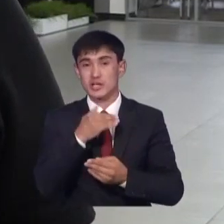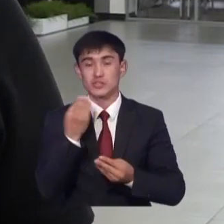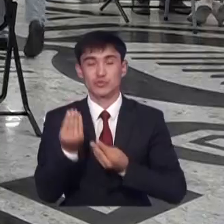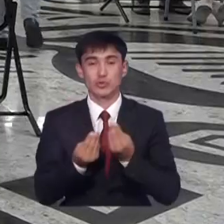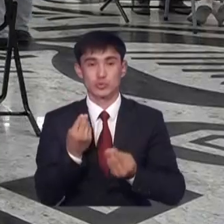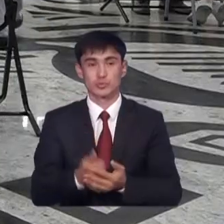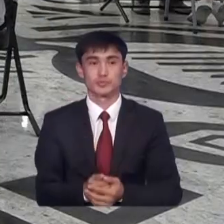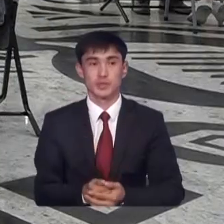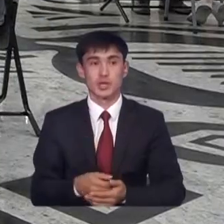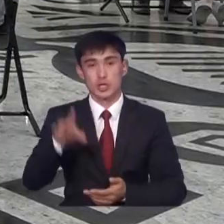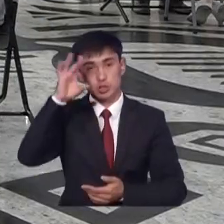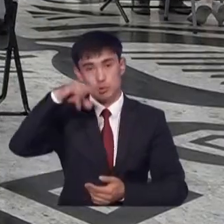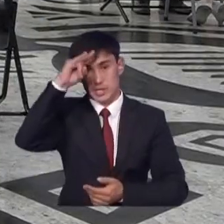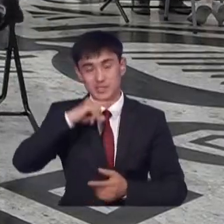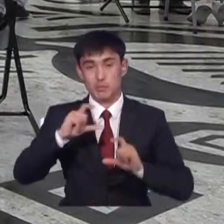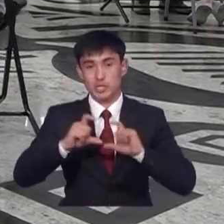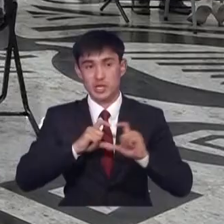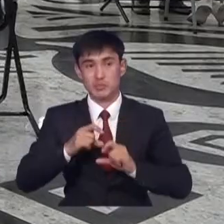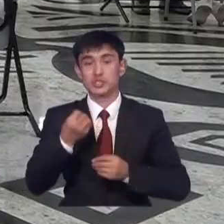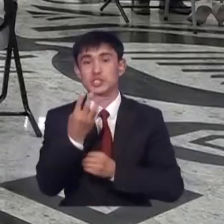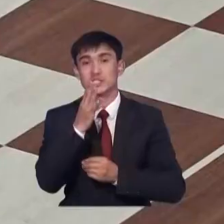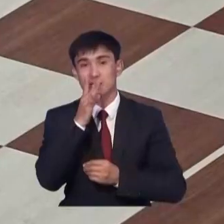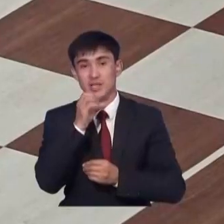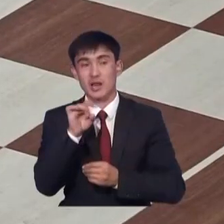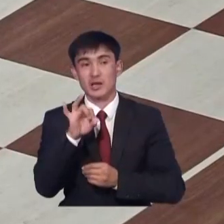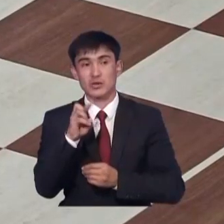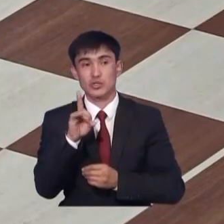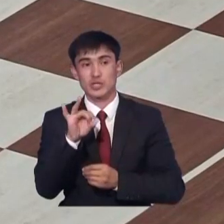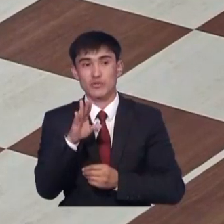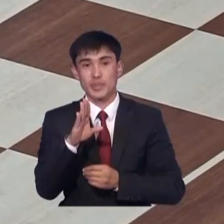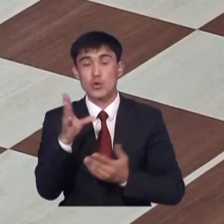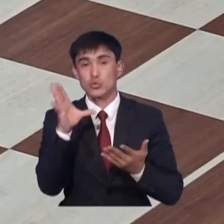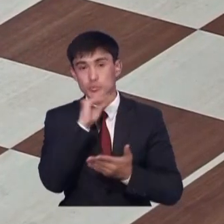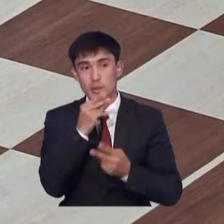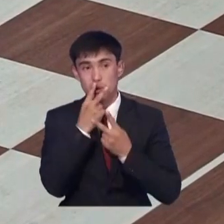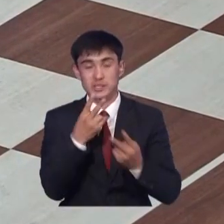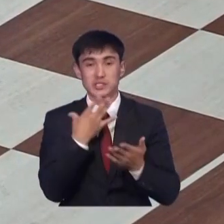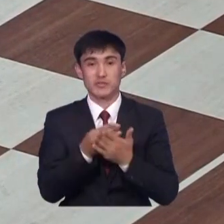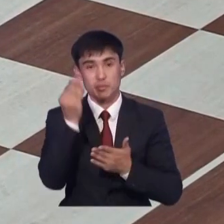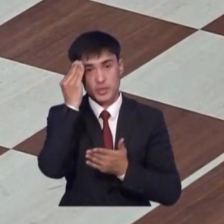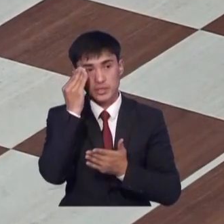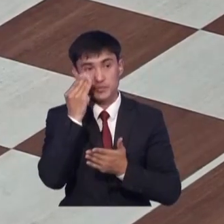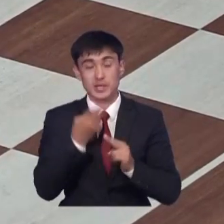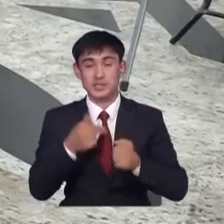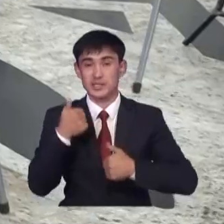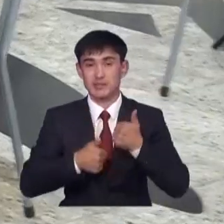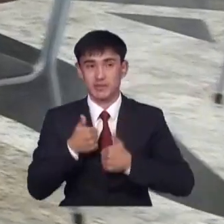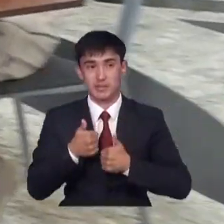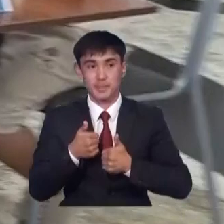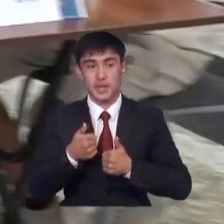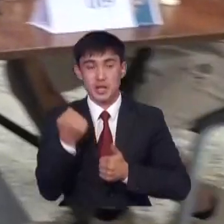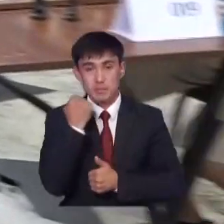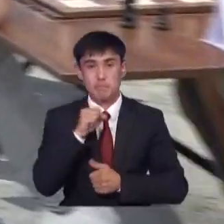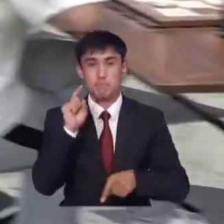игру. Чемпион Казахстана по шахматам 14-летний Алихан Хажатулы уже успел проявить свои способности на этих соревнованиях,